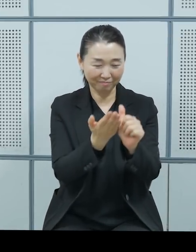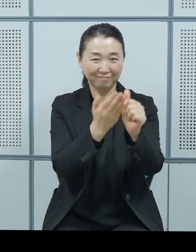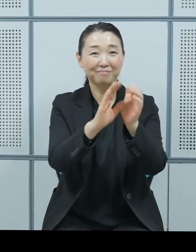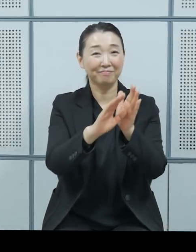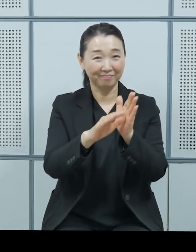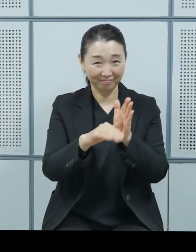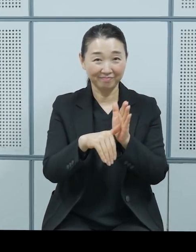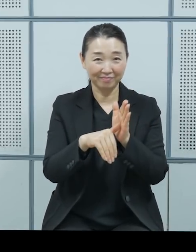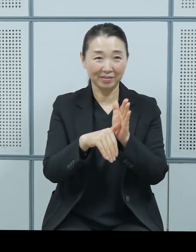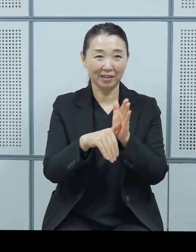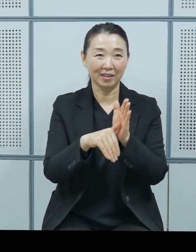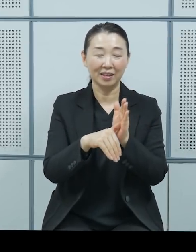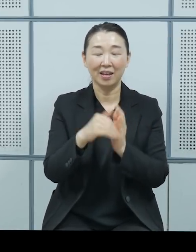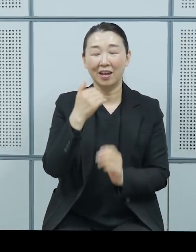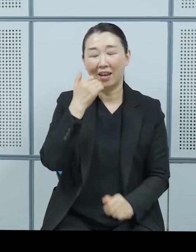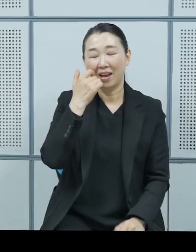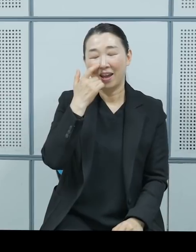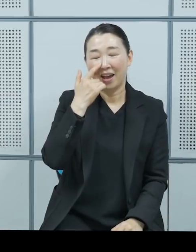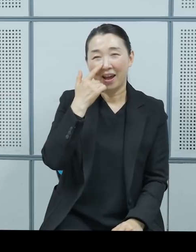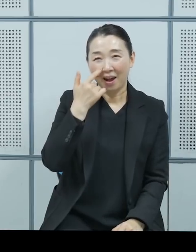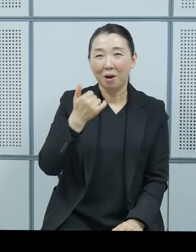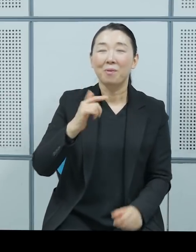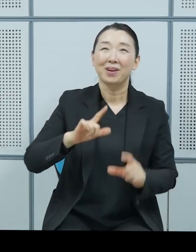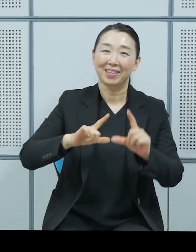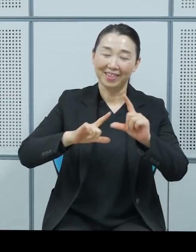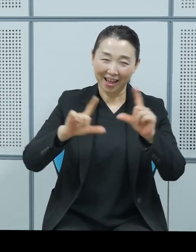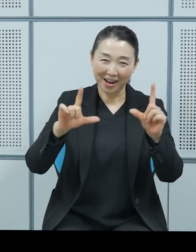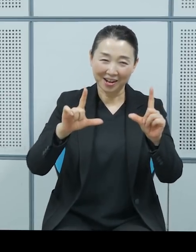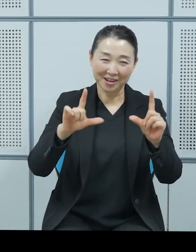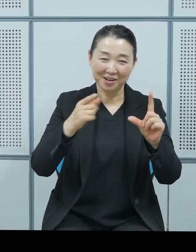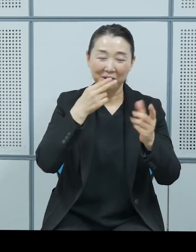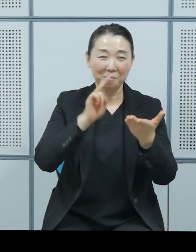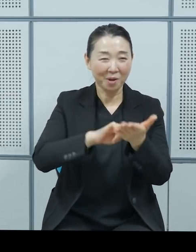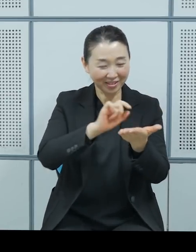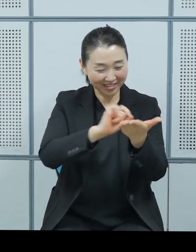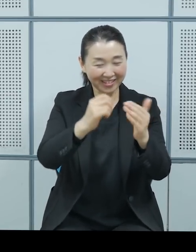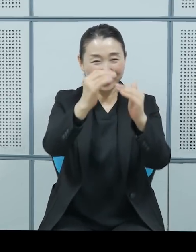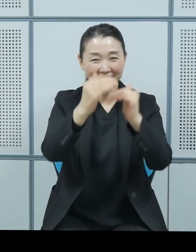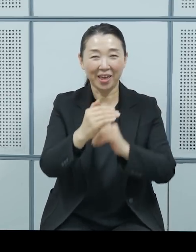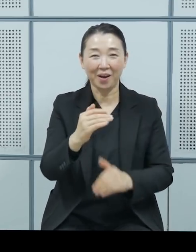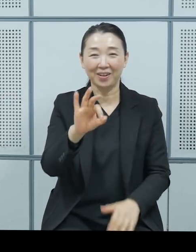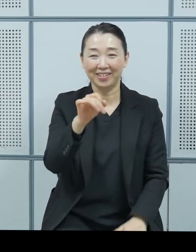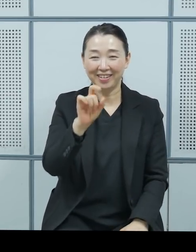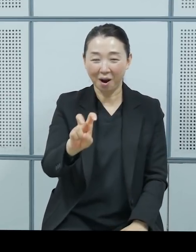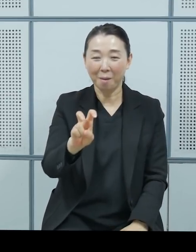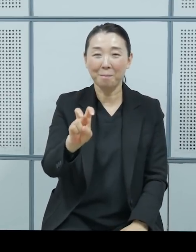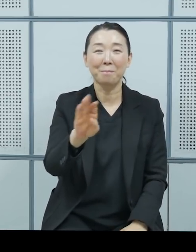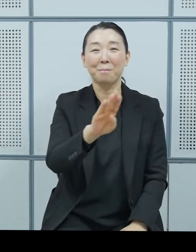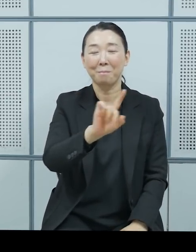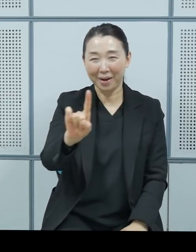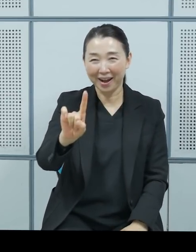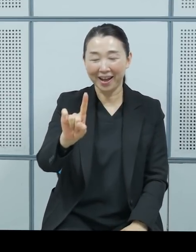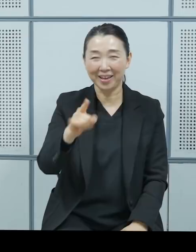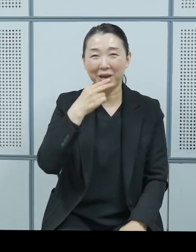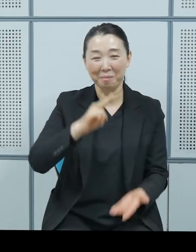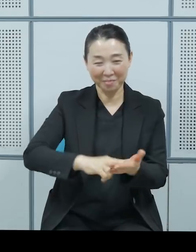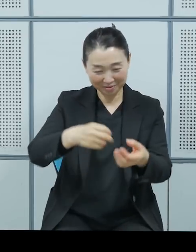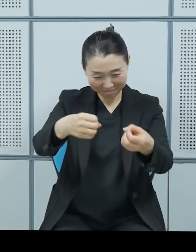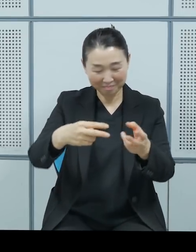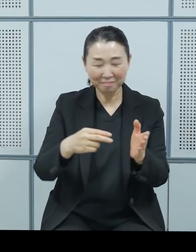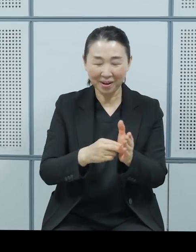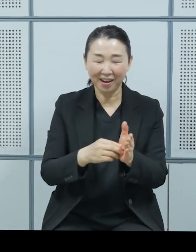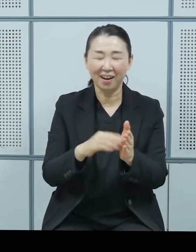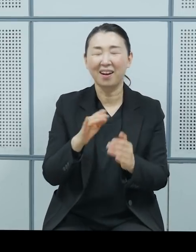네. 어버이날 편지에다가 네. 엄빠에게라고 이렇게 적어서 보내줬어요. 그러니까 아빠가 엄마 역할까지